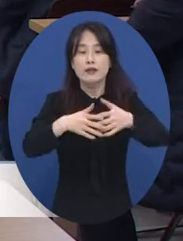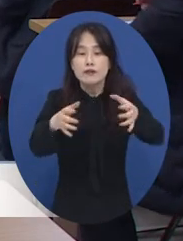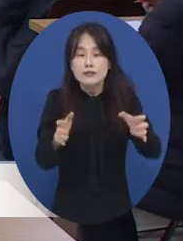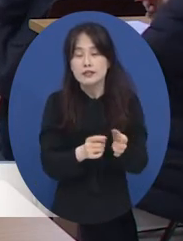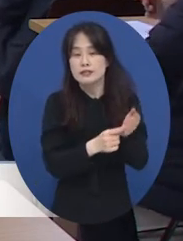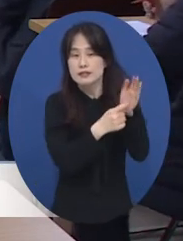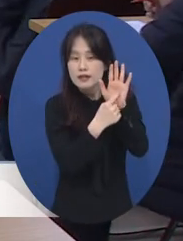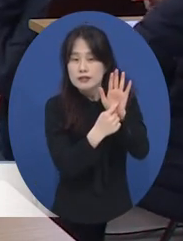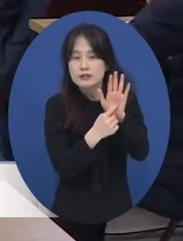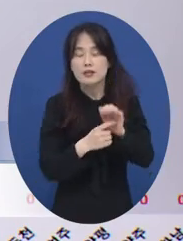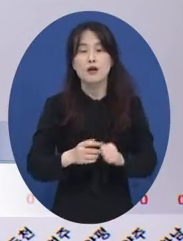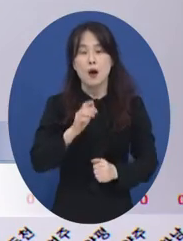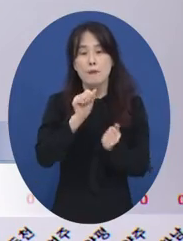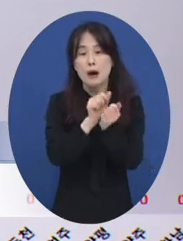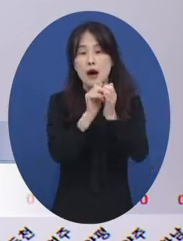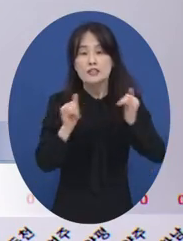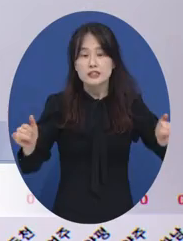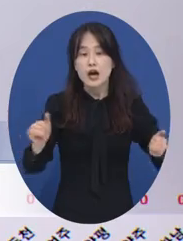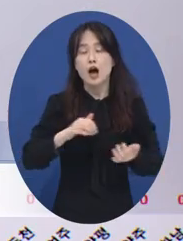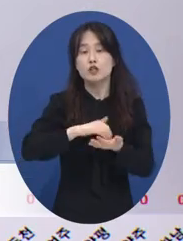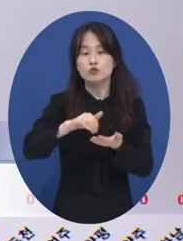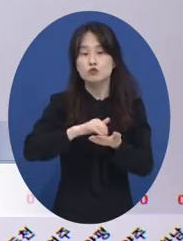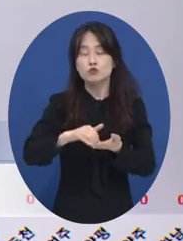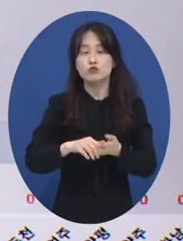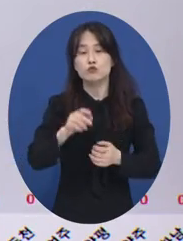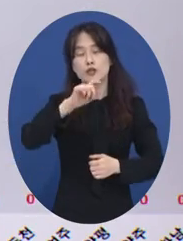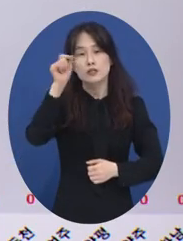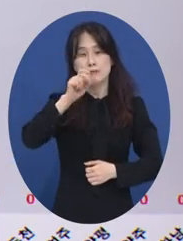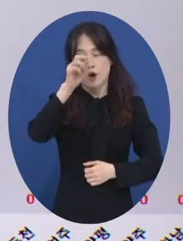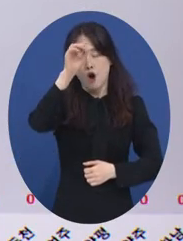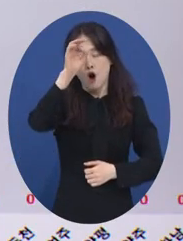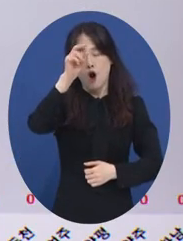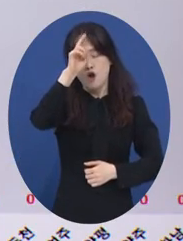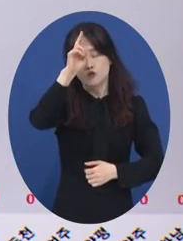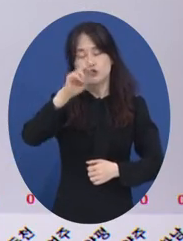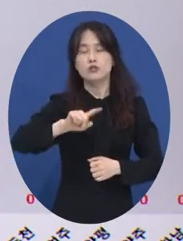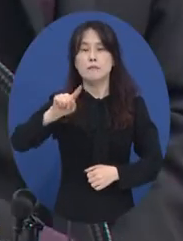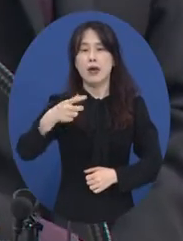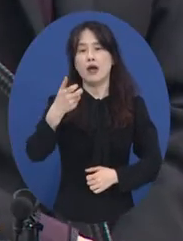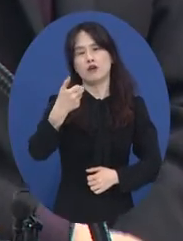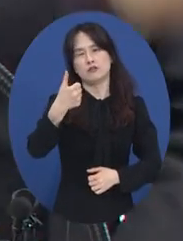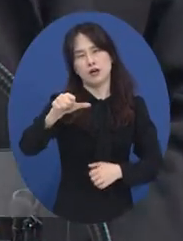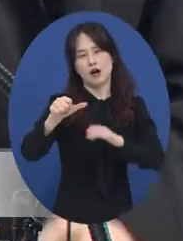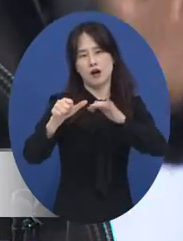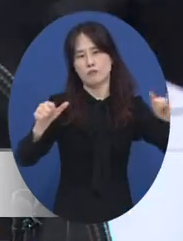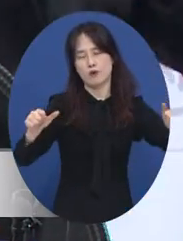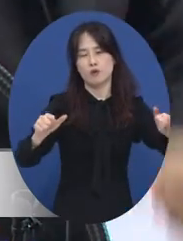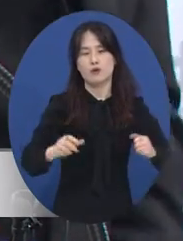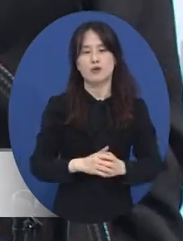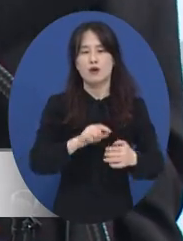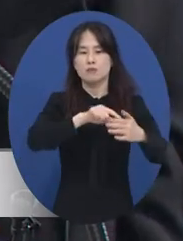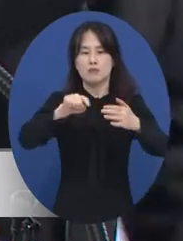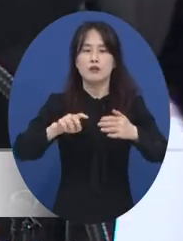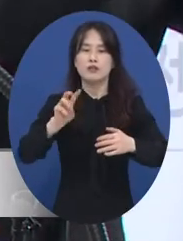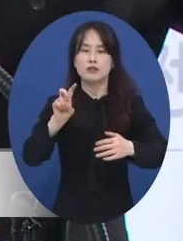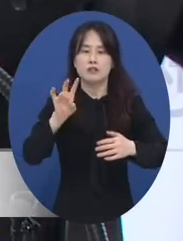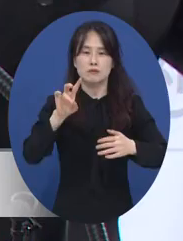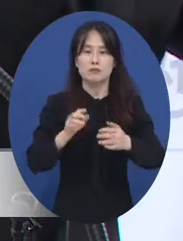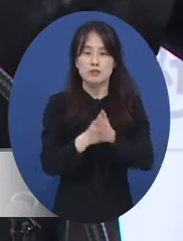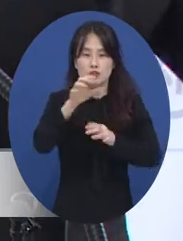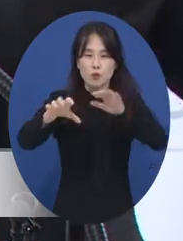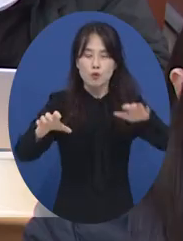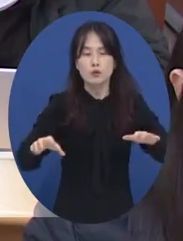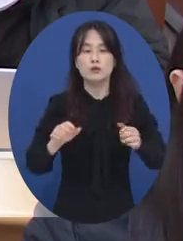긴급 대책 땅이 밝힌 돈의 콘 알고 버틴 자는 13일 0시 기준 100 역은 5명 도내 24개 시군에서 훨씬 작아